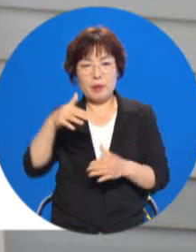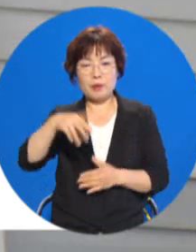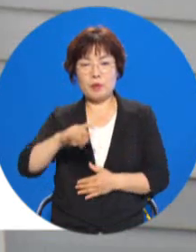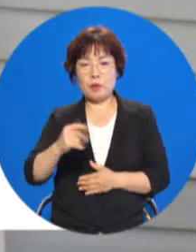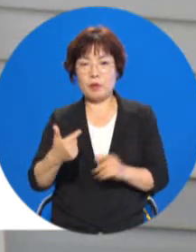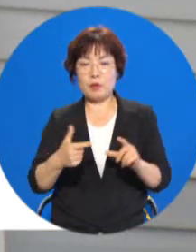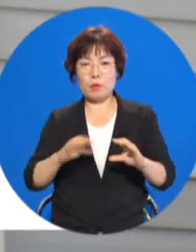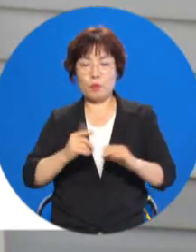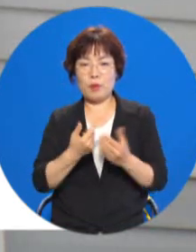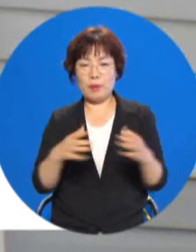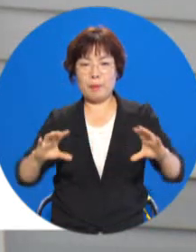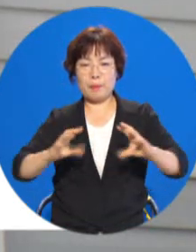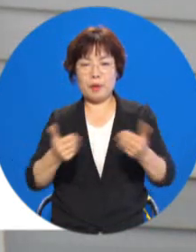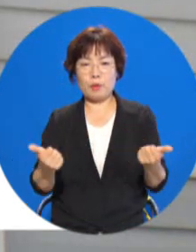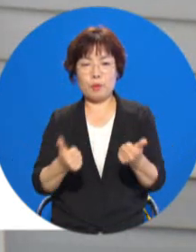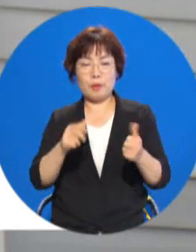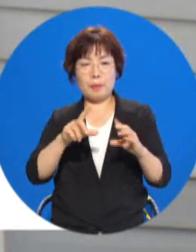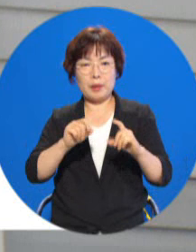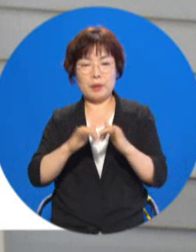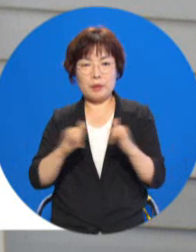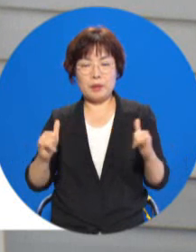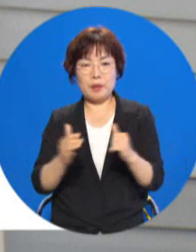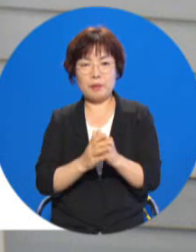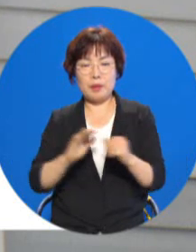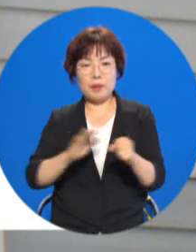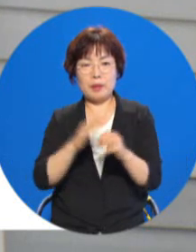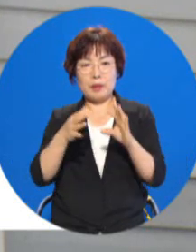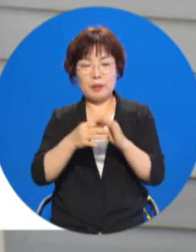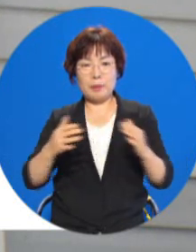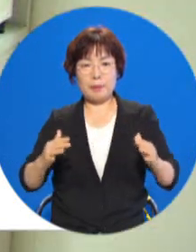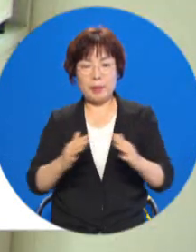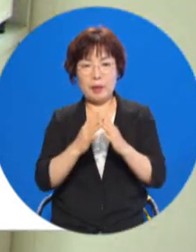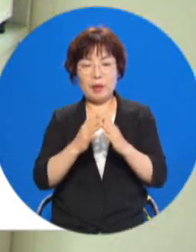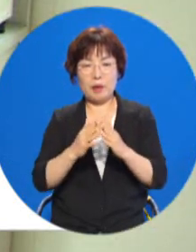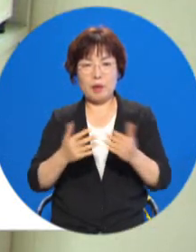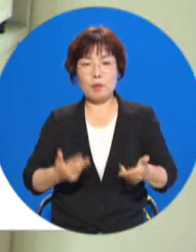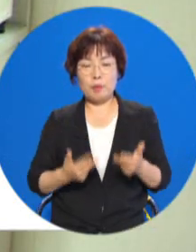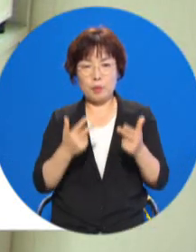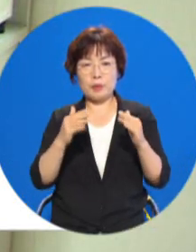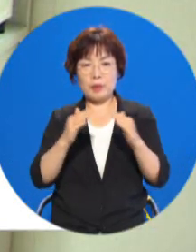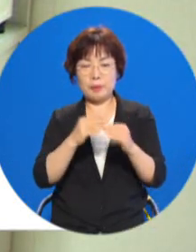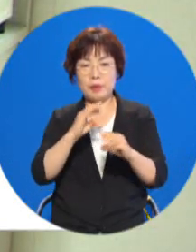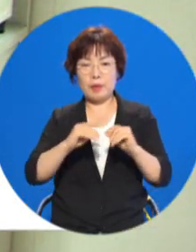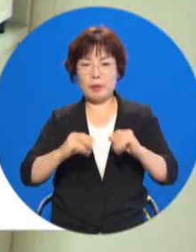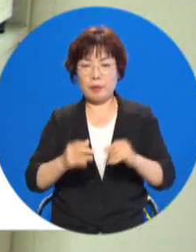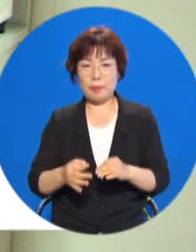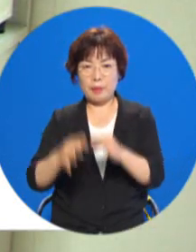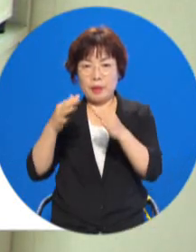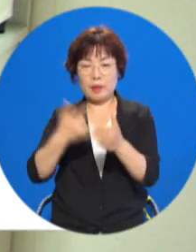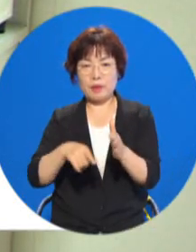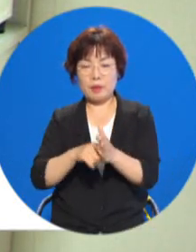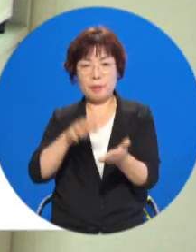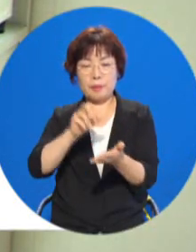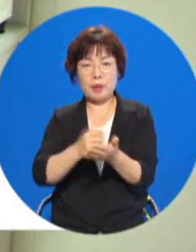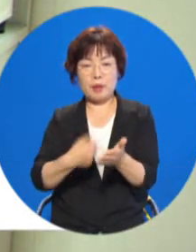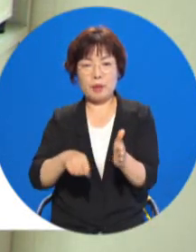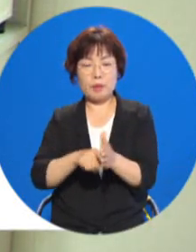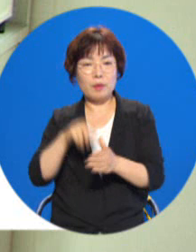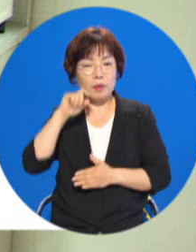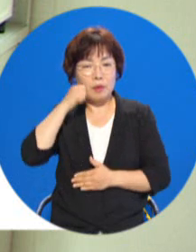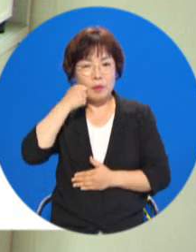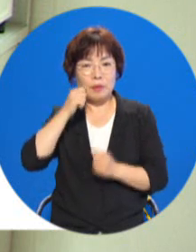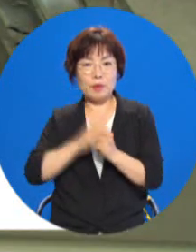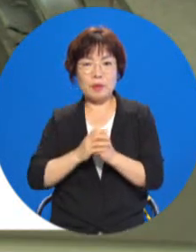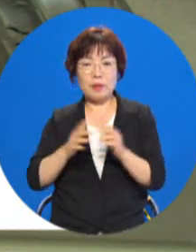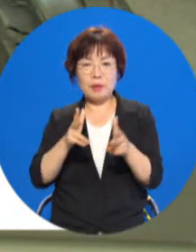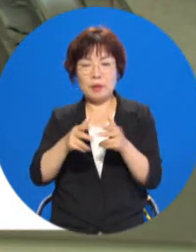국회의원 11명은 사랑의 집짓기 등 주택 자선 사업을 시행할 때 집가 상승으로 부지 확보에 어려움을 겪고 있어 관련